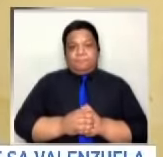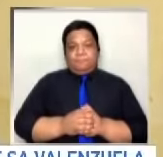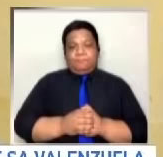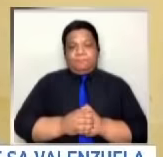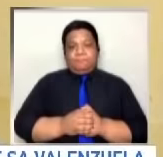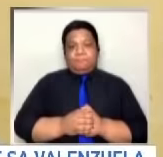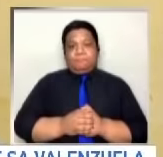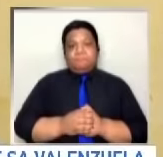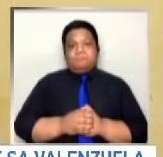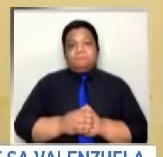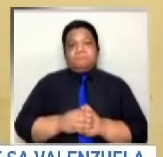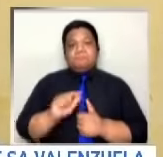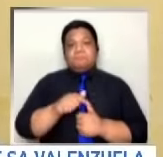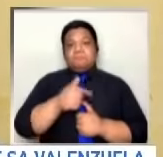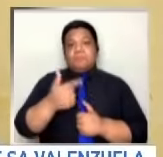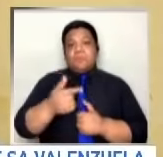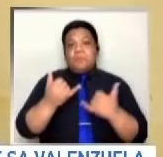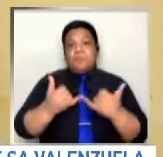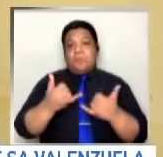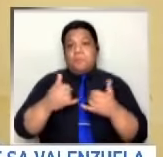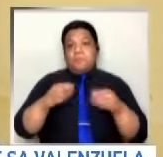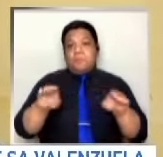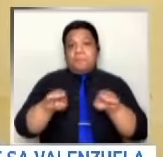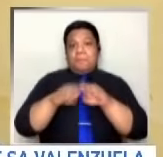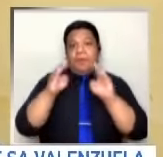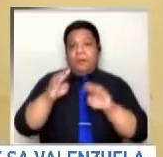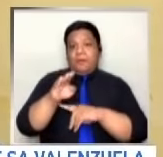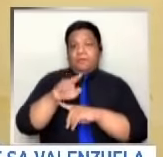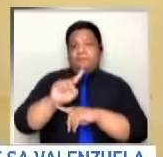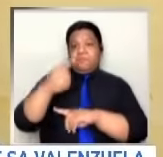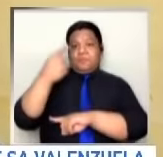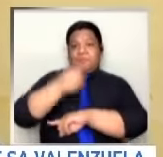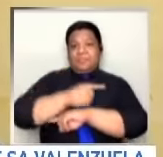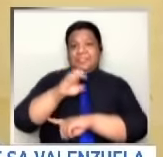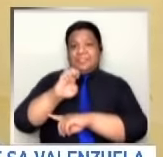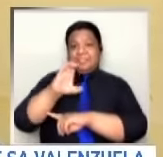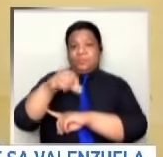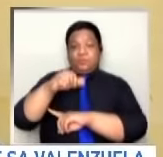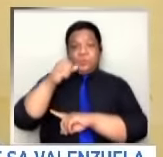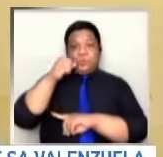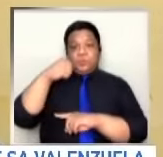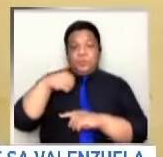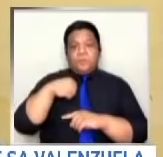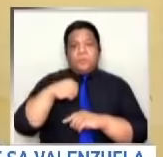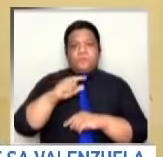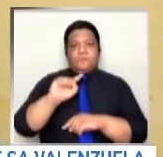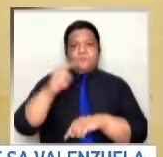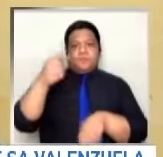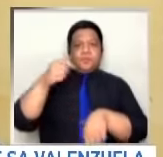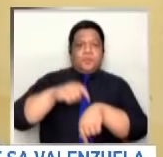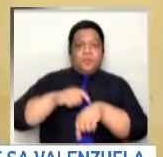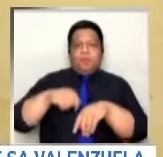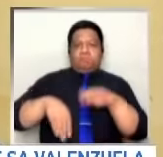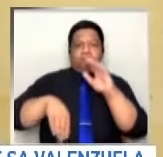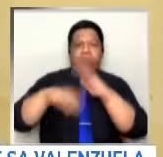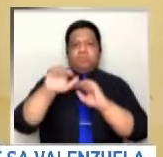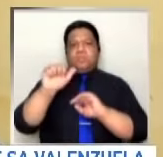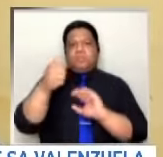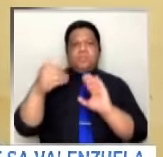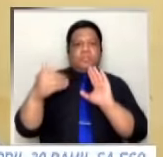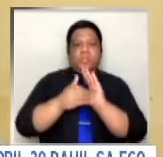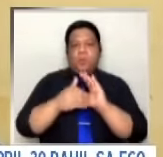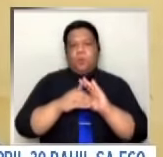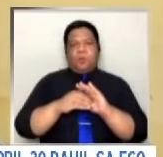Samantala, kasabay po ng unang araw ng ECQ kahapon, unang beses ding sumampa sa 10,000 ang bagong COVID cases sa buong